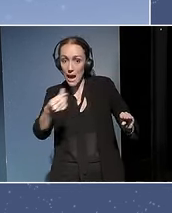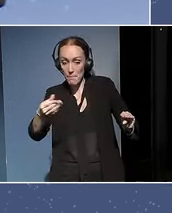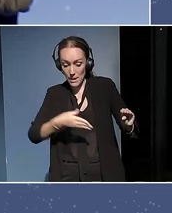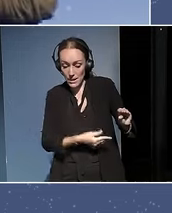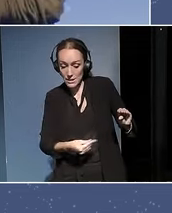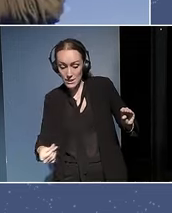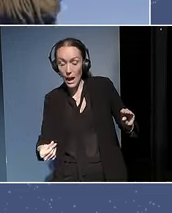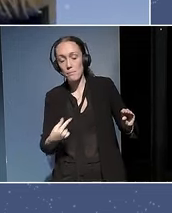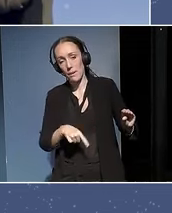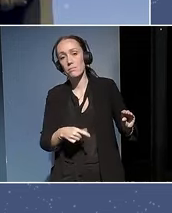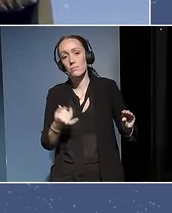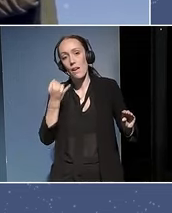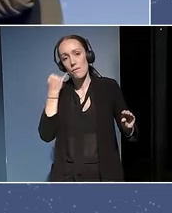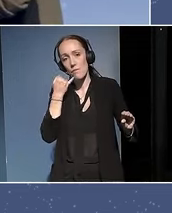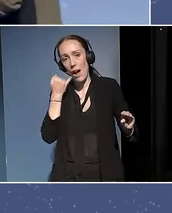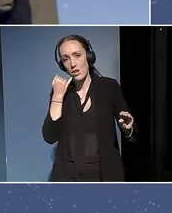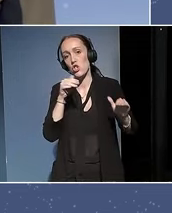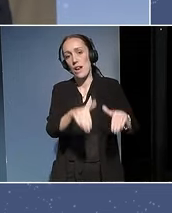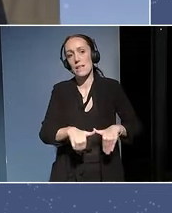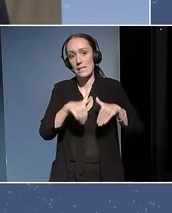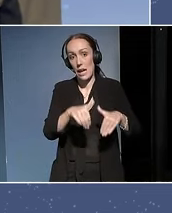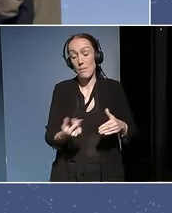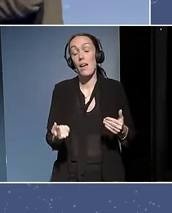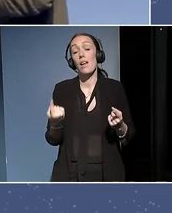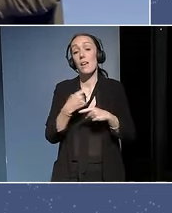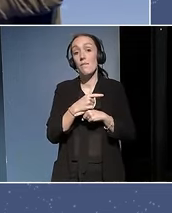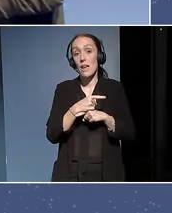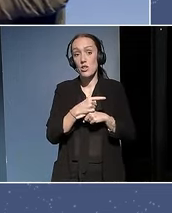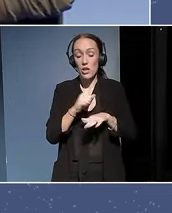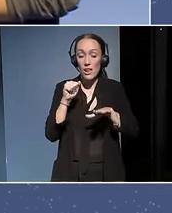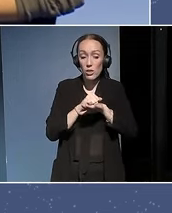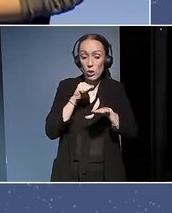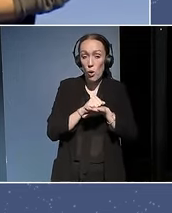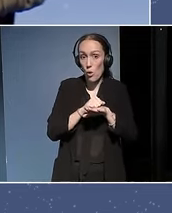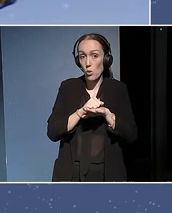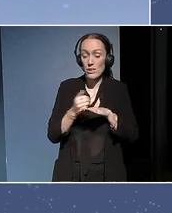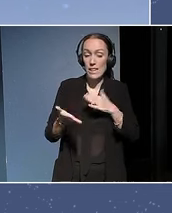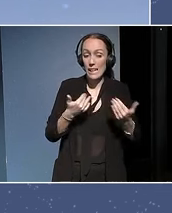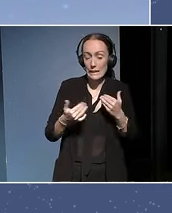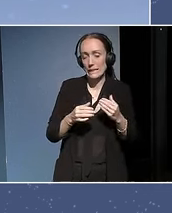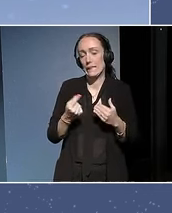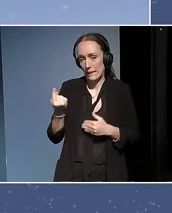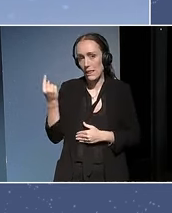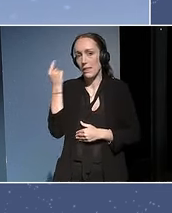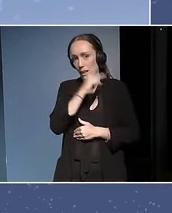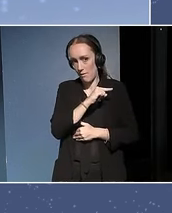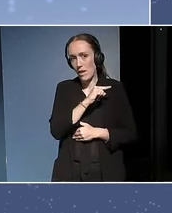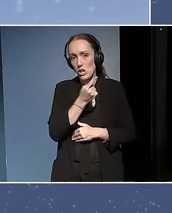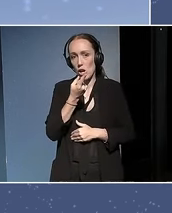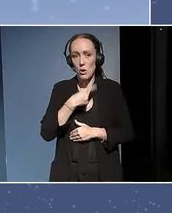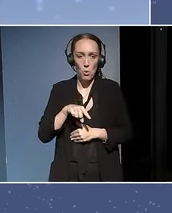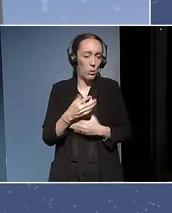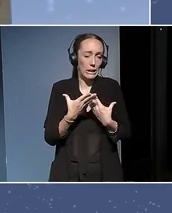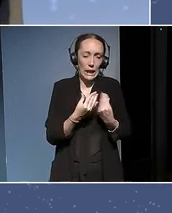utile da era facile da scavare però la parte sopra era estremamente complessa da togliere ne abbiamo tirate via tonnellate e